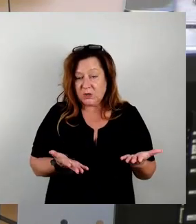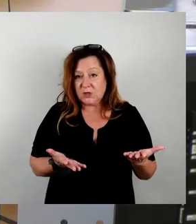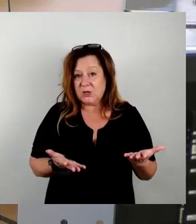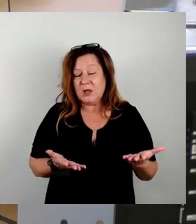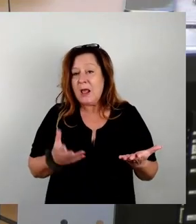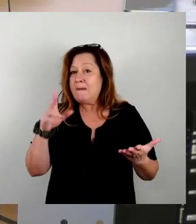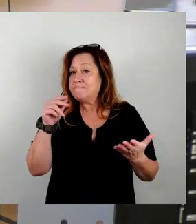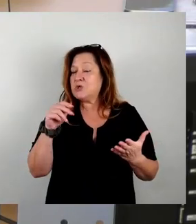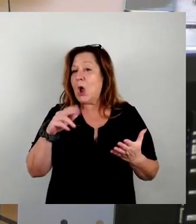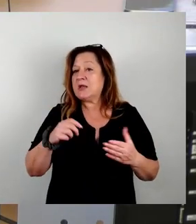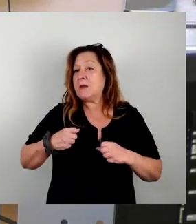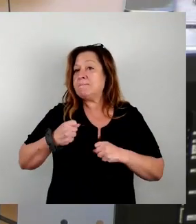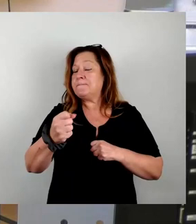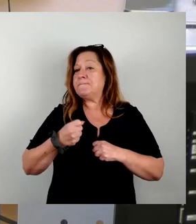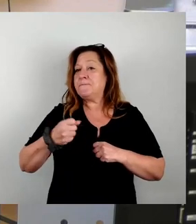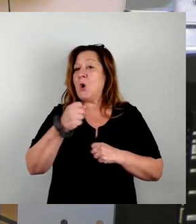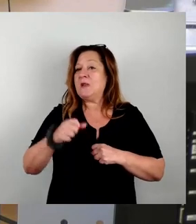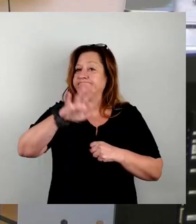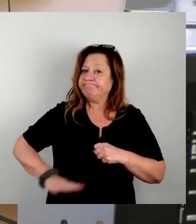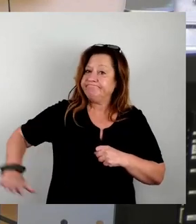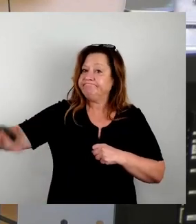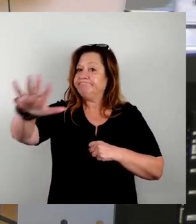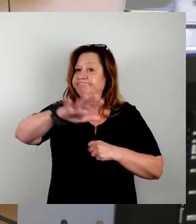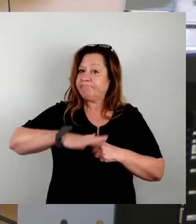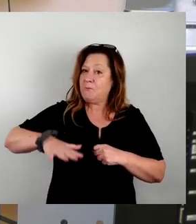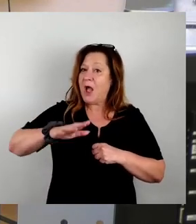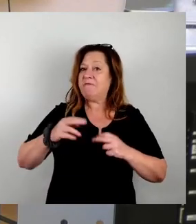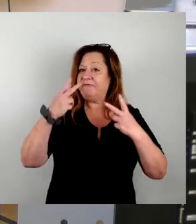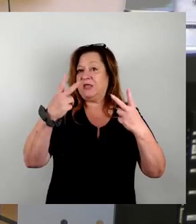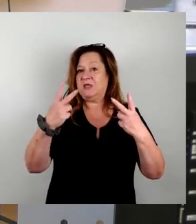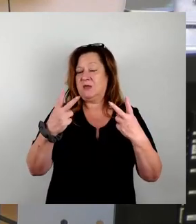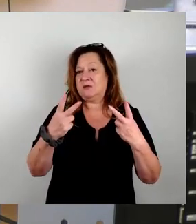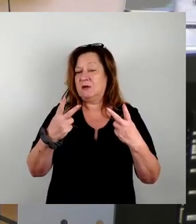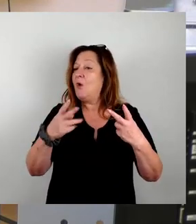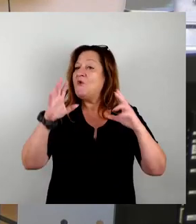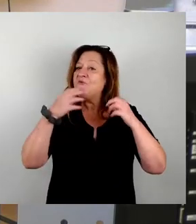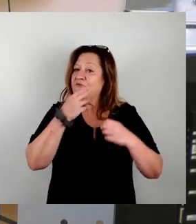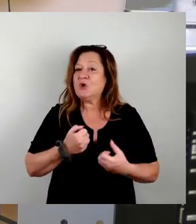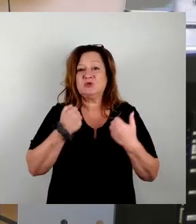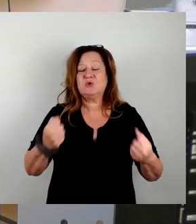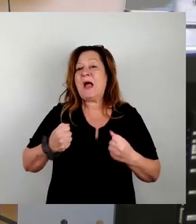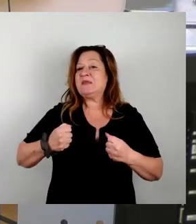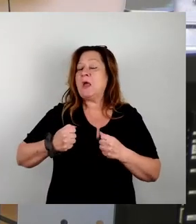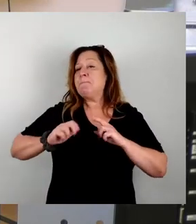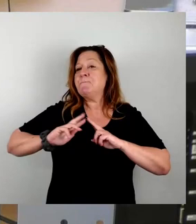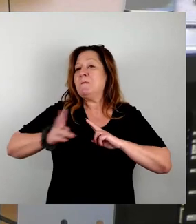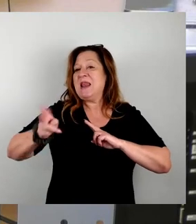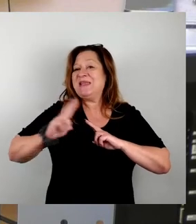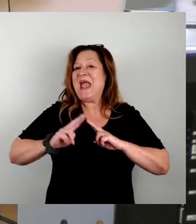Mobilität für alle im ganzen Land wichtig, überall. Wir wollen eine Mobilitätsgarantie, aber die muss natürlich finanziert